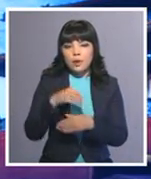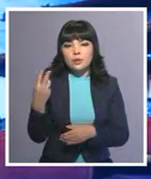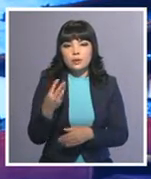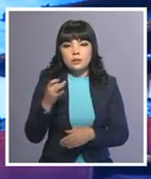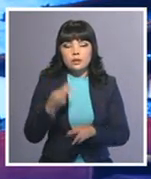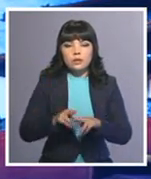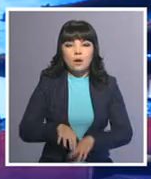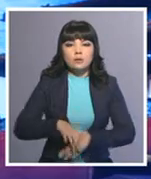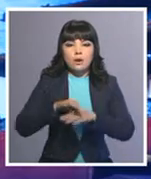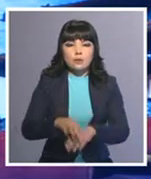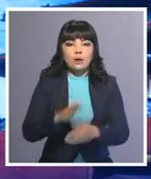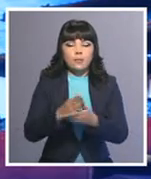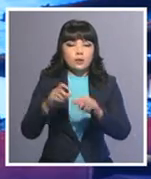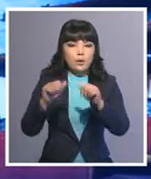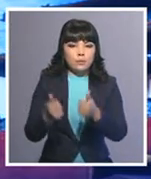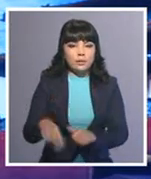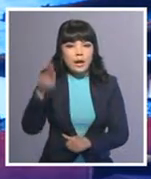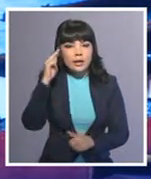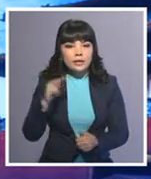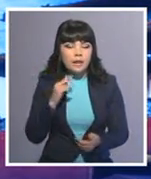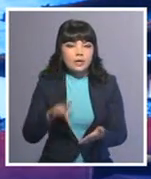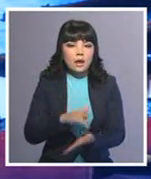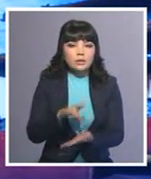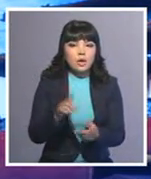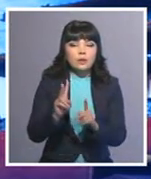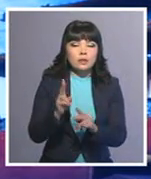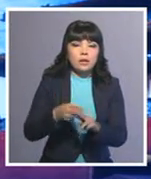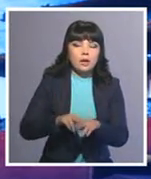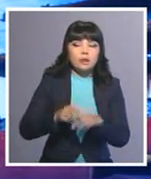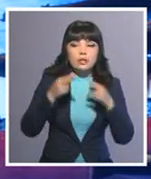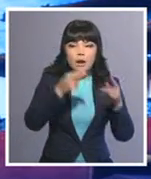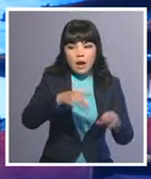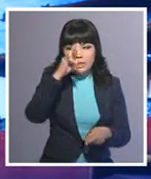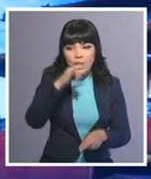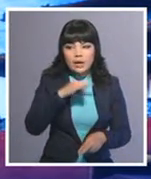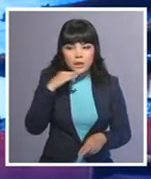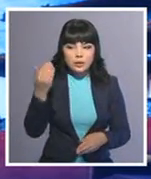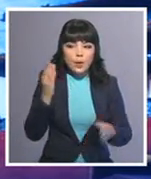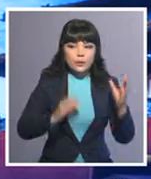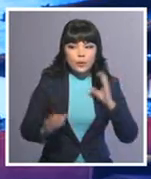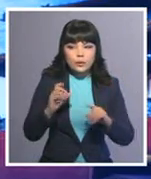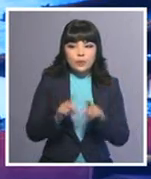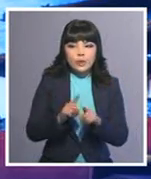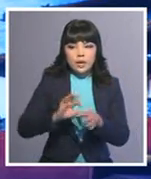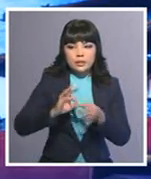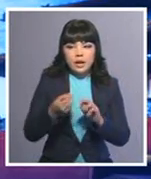ұйымдастырылып отыр. Басқосудың мақсаты Қытайда жалпы шетелде білім алушы қазақстандық студенттерге ортақ ақпараттық алаң